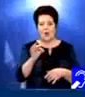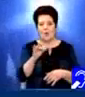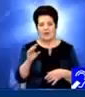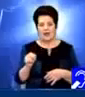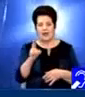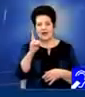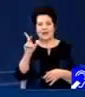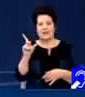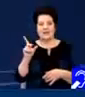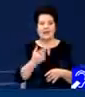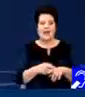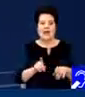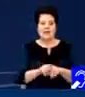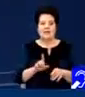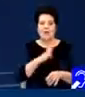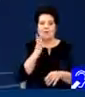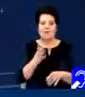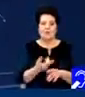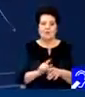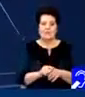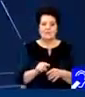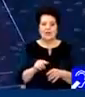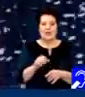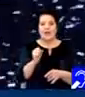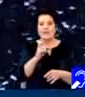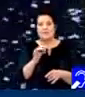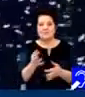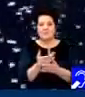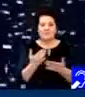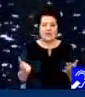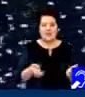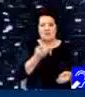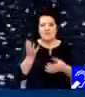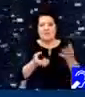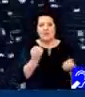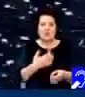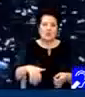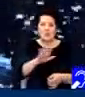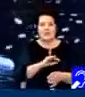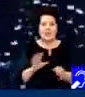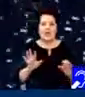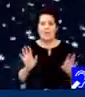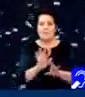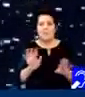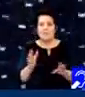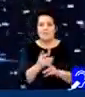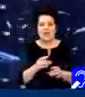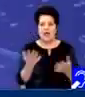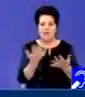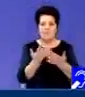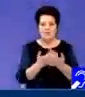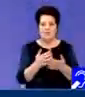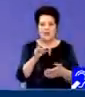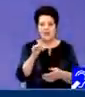Federico Fellini și care a inclus mergător pe sârmă, animale gonflabile și înghițitor de flăcări, totul pe muzica filmelor celebrului regizor, care